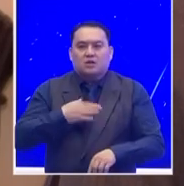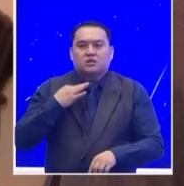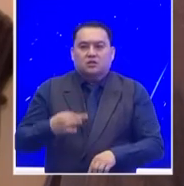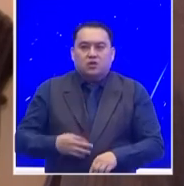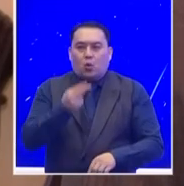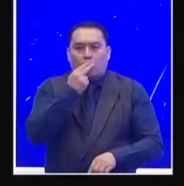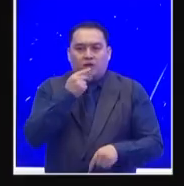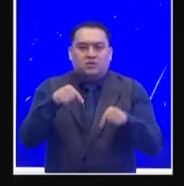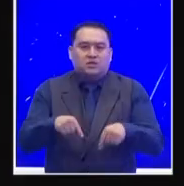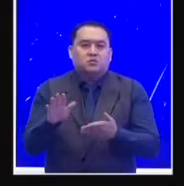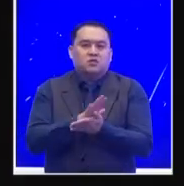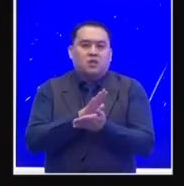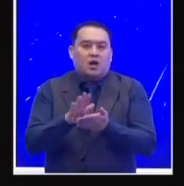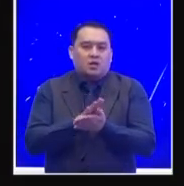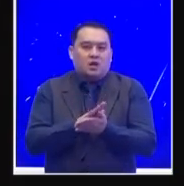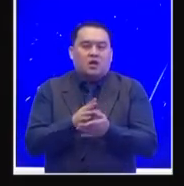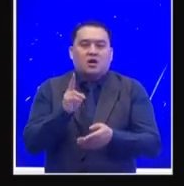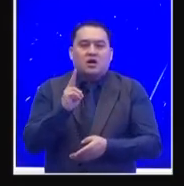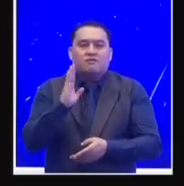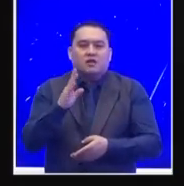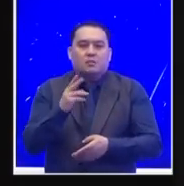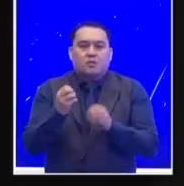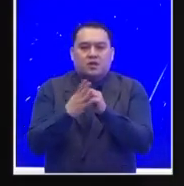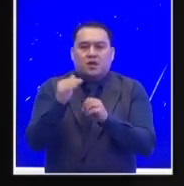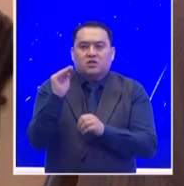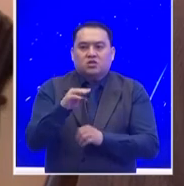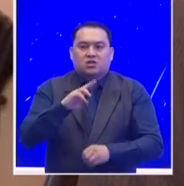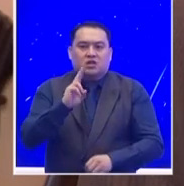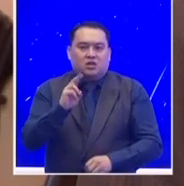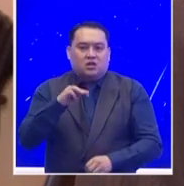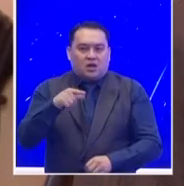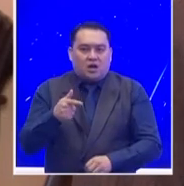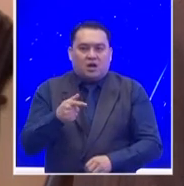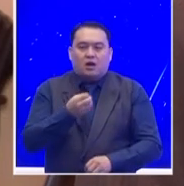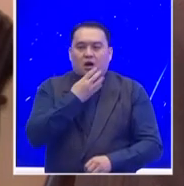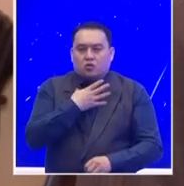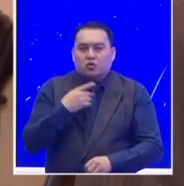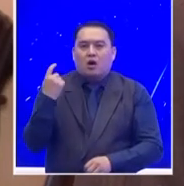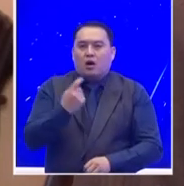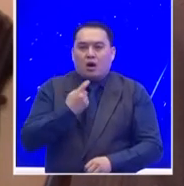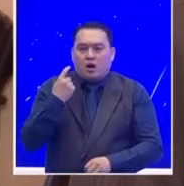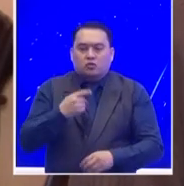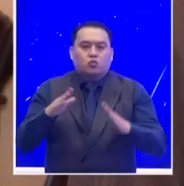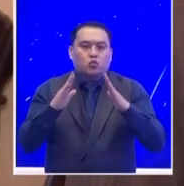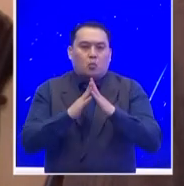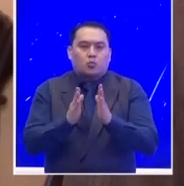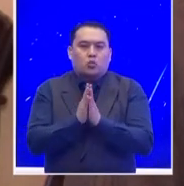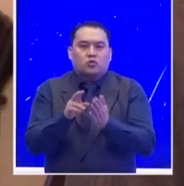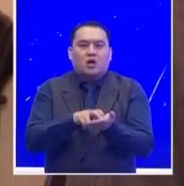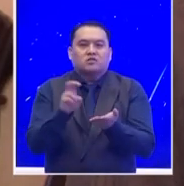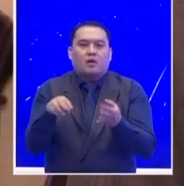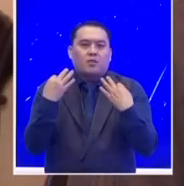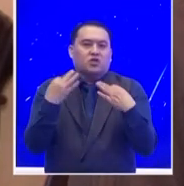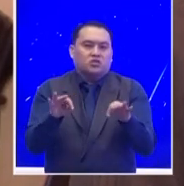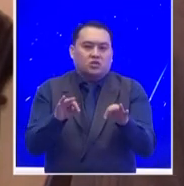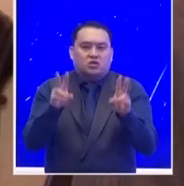обеды и ужины здесь бесплатны. Снимаю квартиру 15 тысяч тенге. Все хорошо, вот только хозяева съемного дома просят освободить